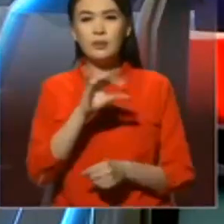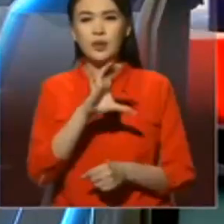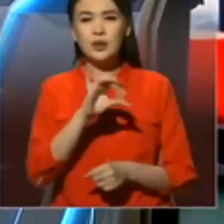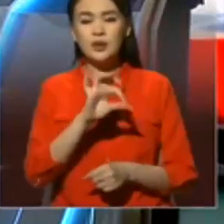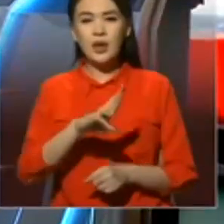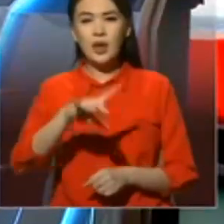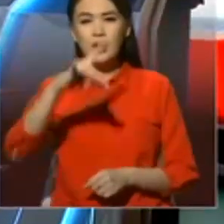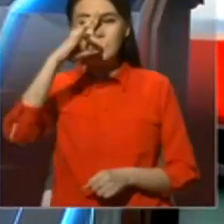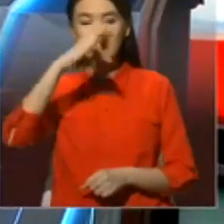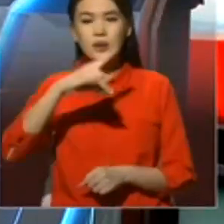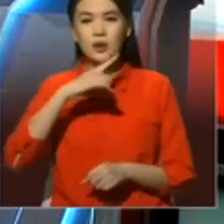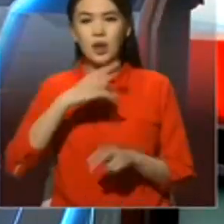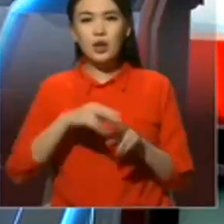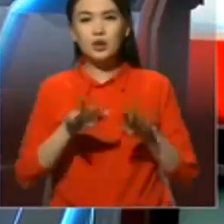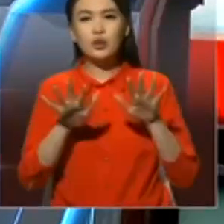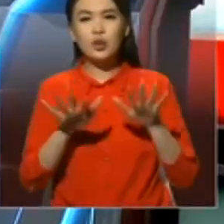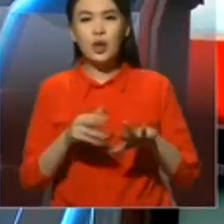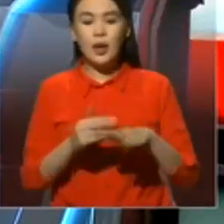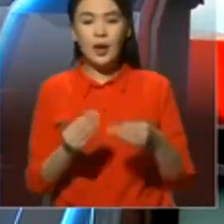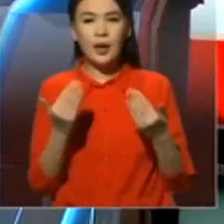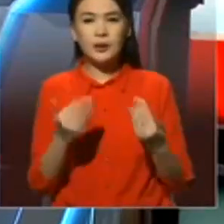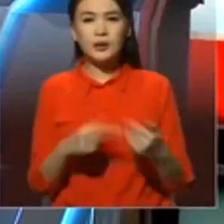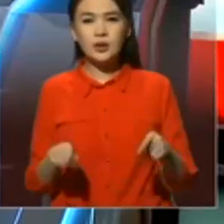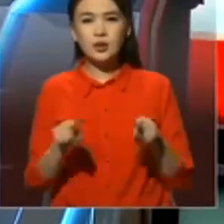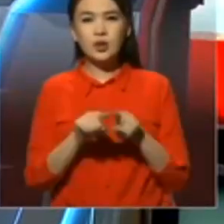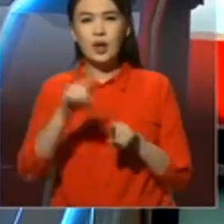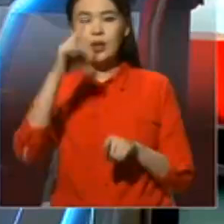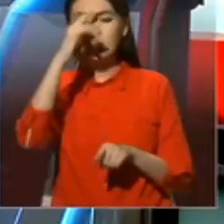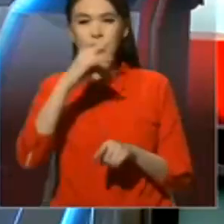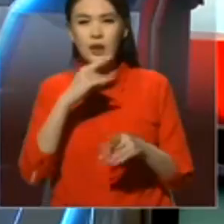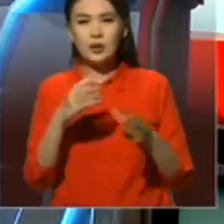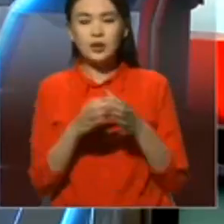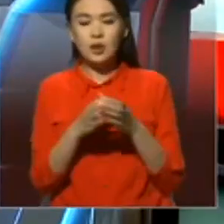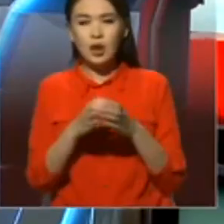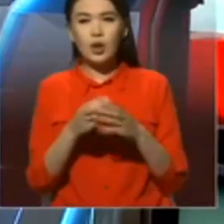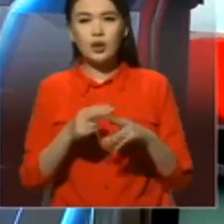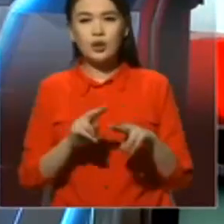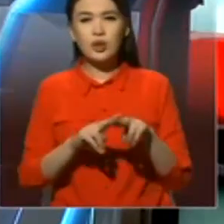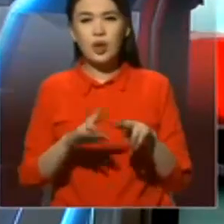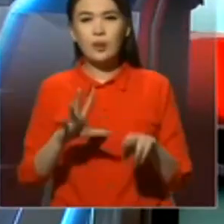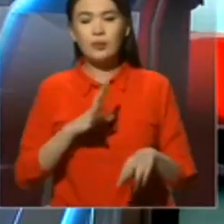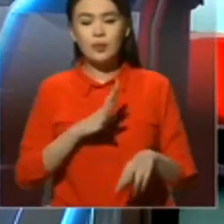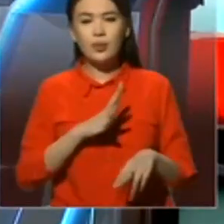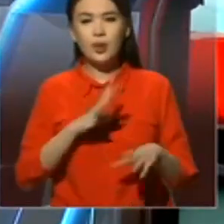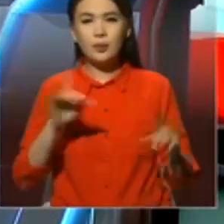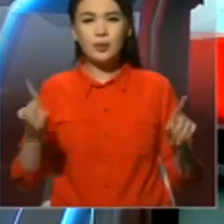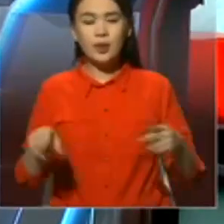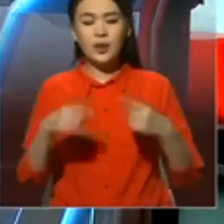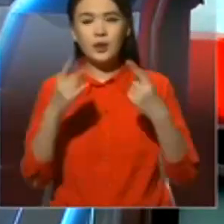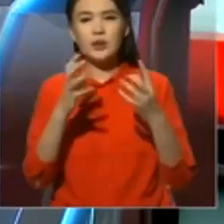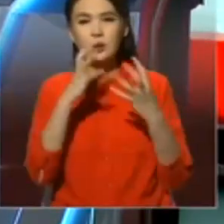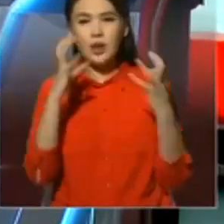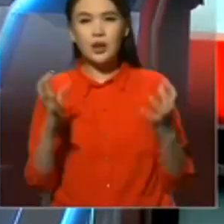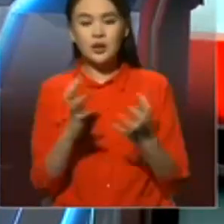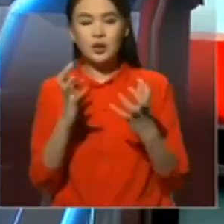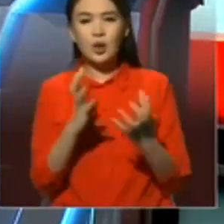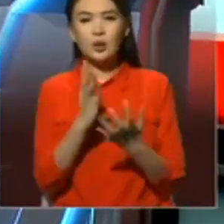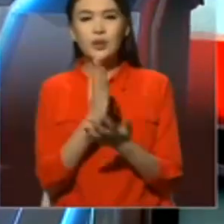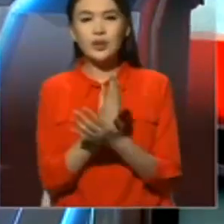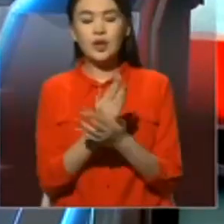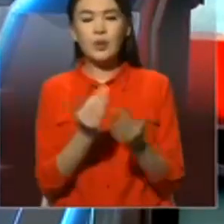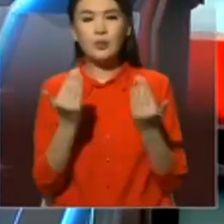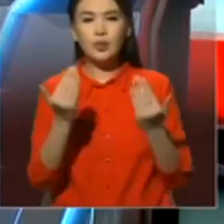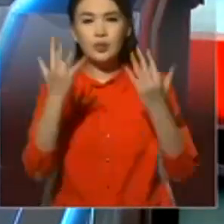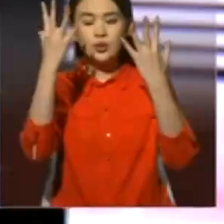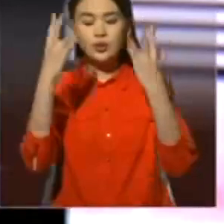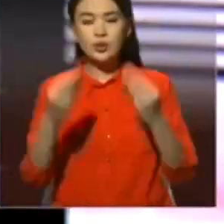Қазақстан қоғамындағы тұрақтылық. Қазір де ол Қазақстан қоғамындағы тұрақтылықты, яғни бірегейлікті сақтау болып табылады. Бүгінгі күнде